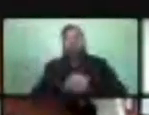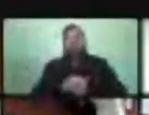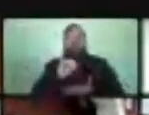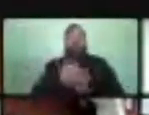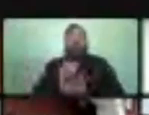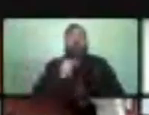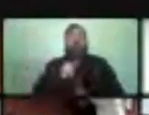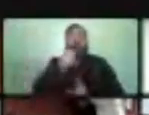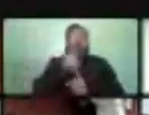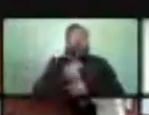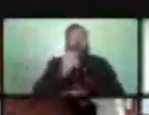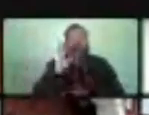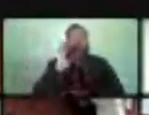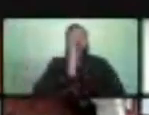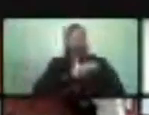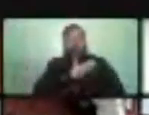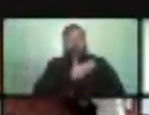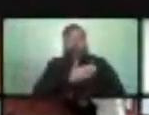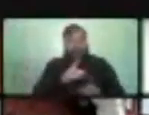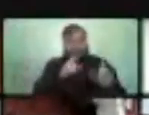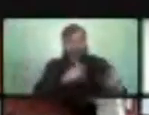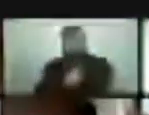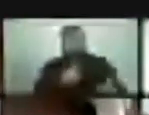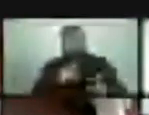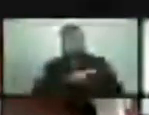asymptomatic. Kwa hivyo